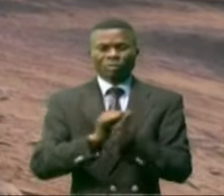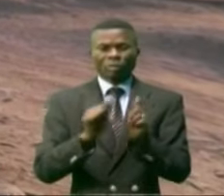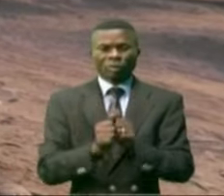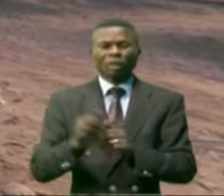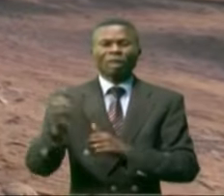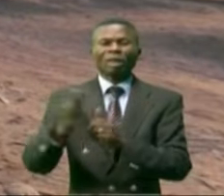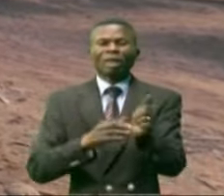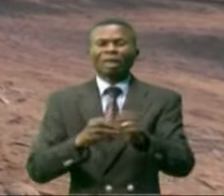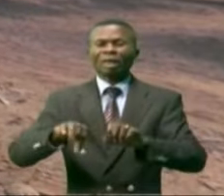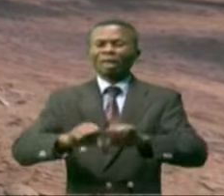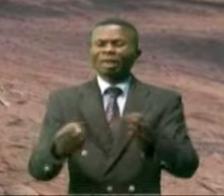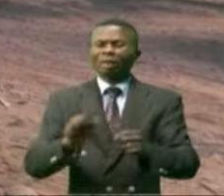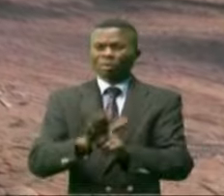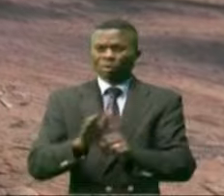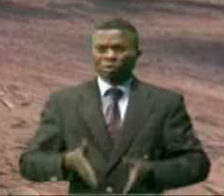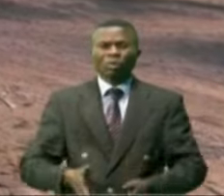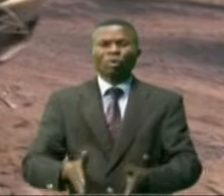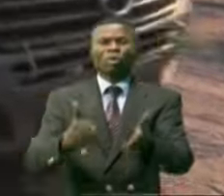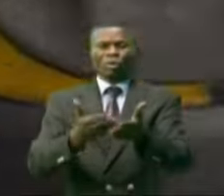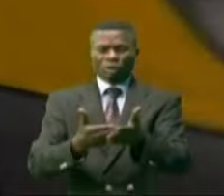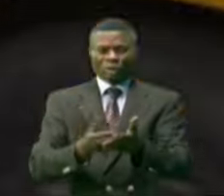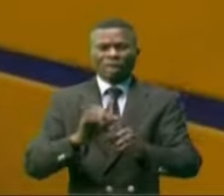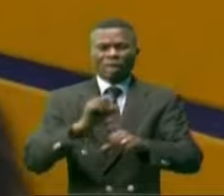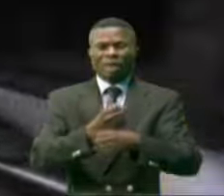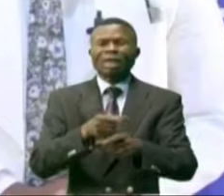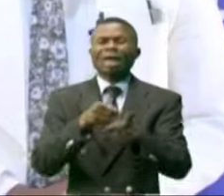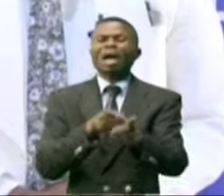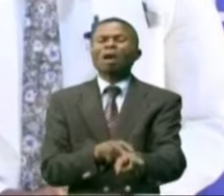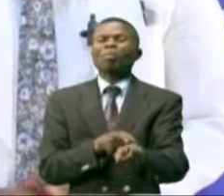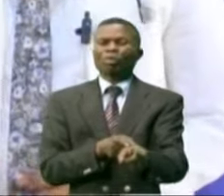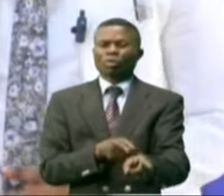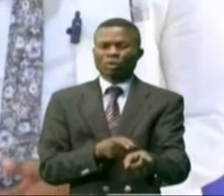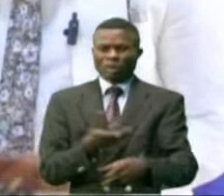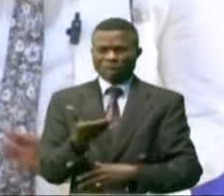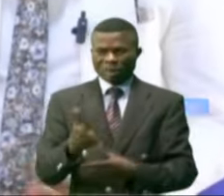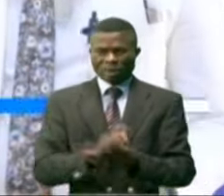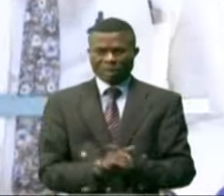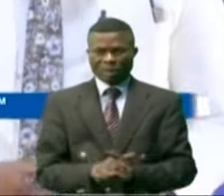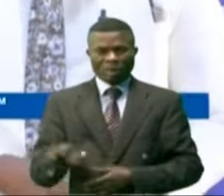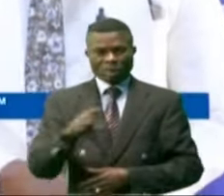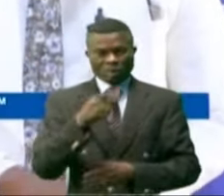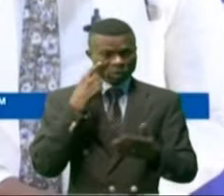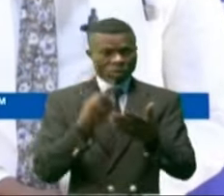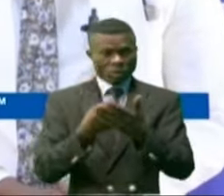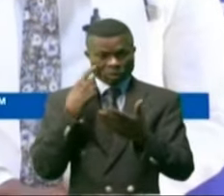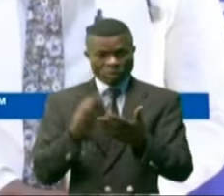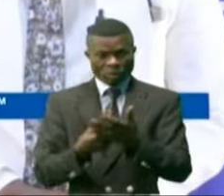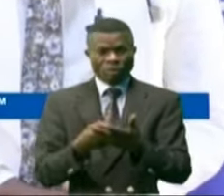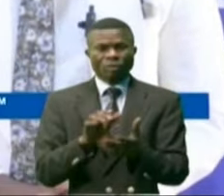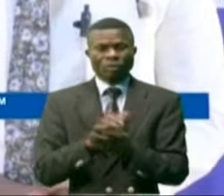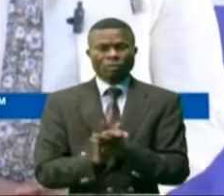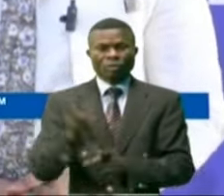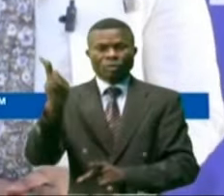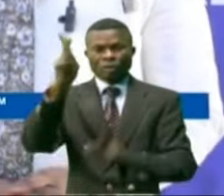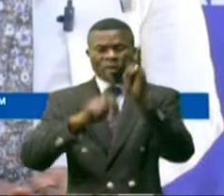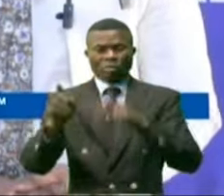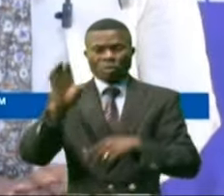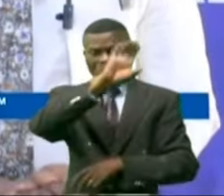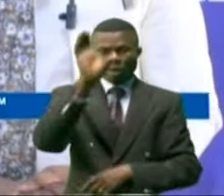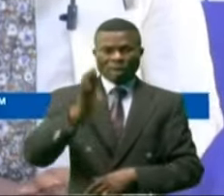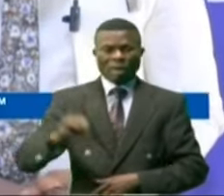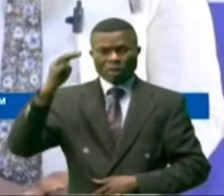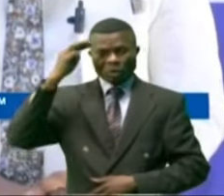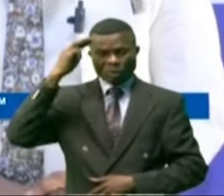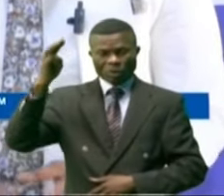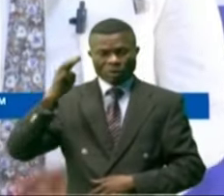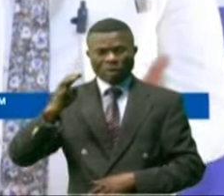délabrement très avancé de certaines routes principales. Nous sommes venus pour plaider la cause de la population de Mongafula qui passe des moments